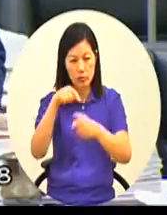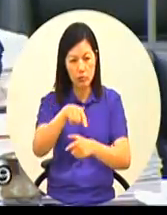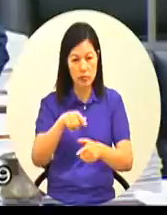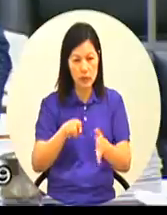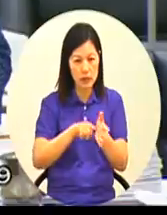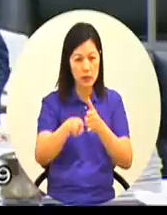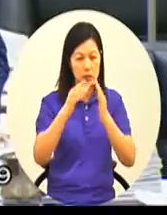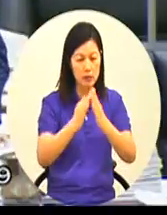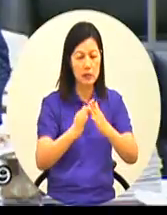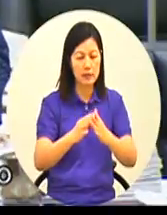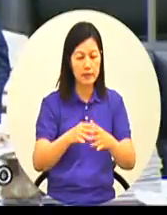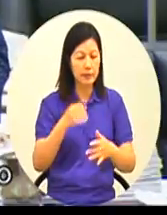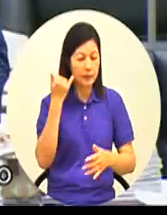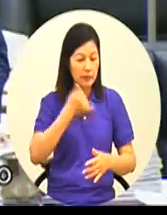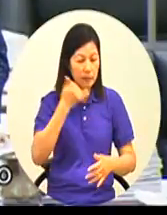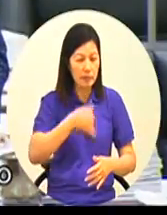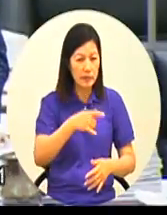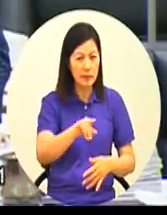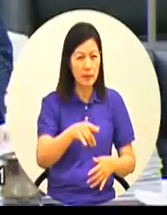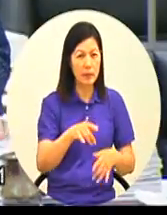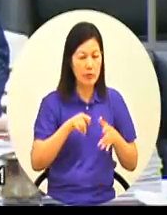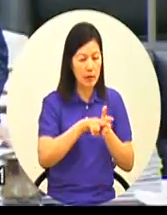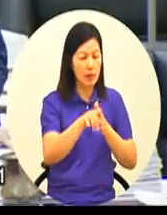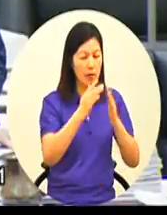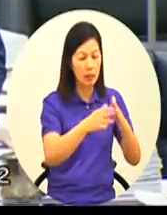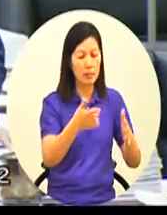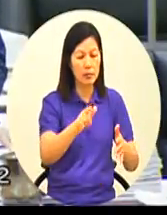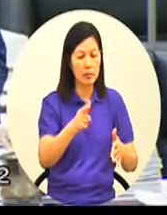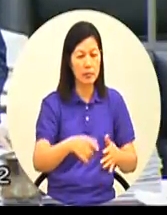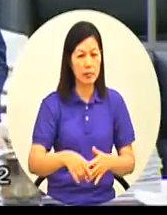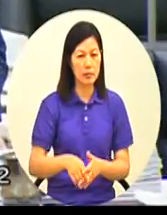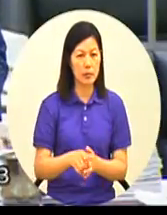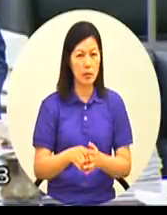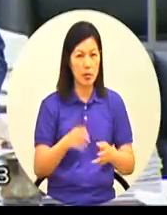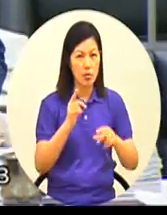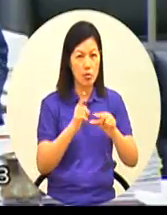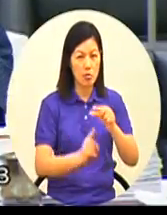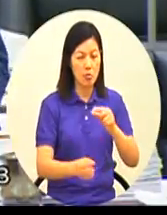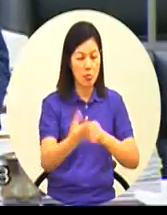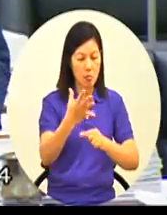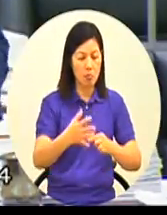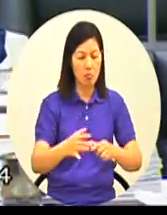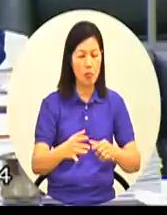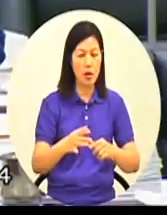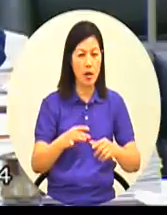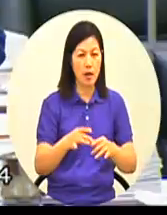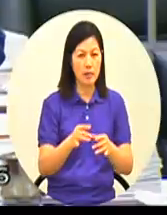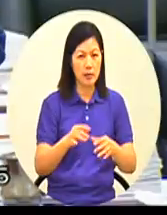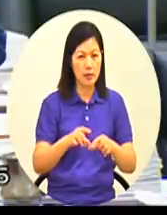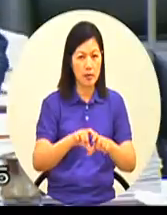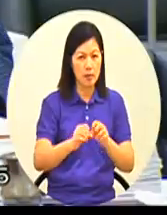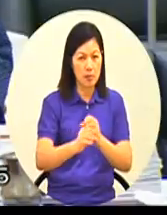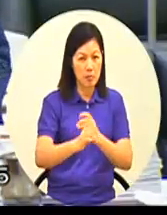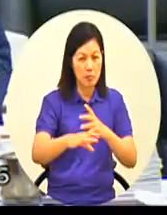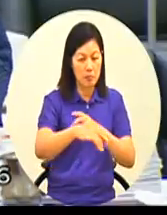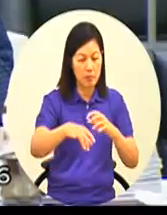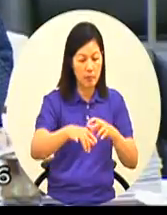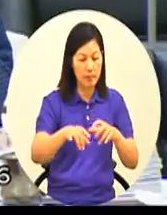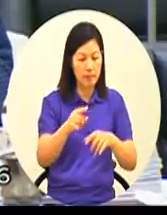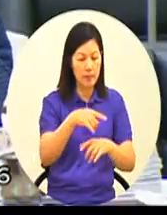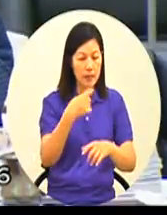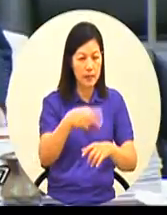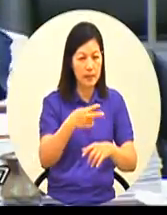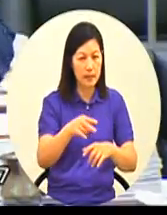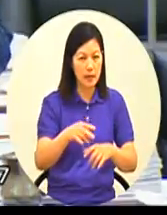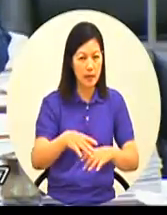市哦，基隆还不是哦。基隆跟中华电信推动的4G 智慧宽频应用程式，然后他们也有发展所谓的救灾救护系统。